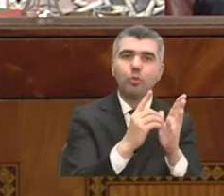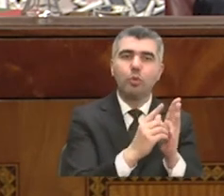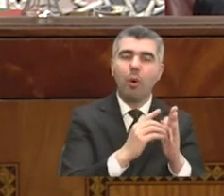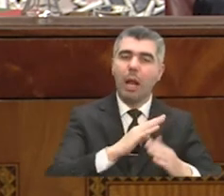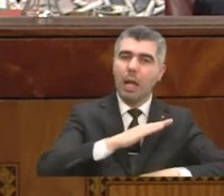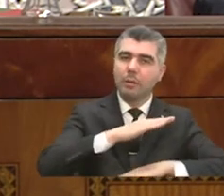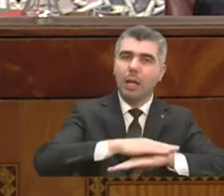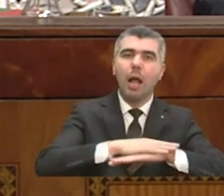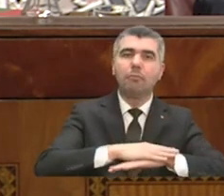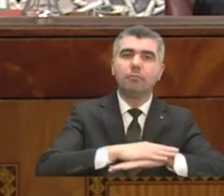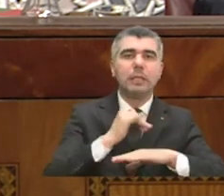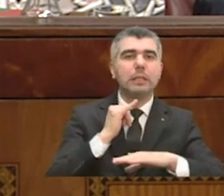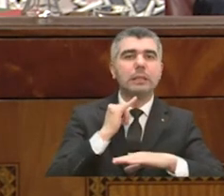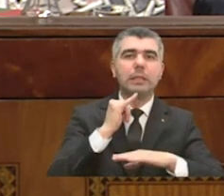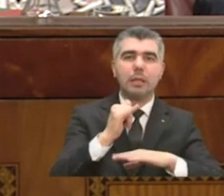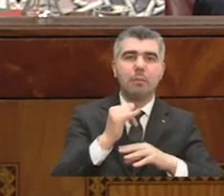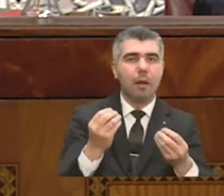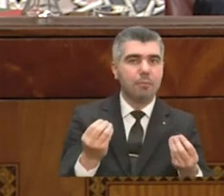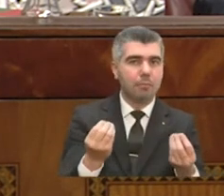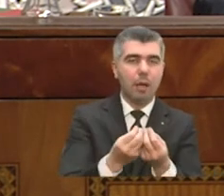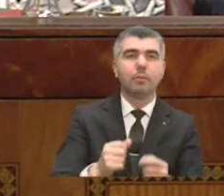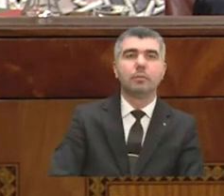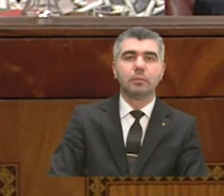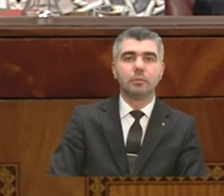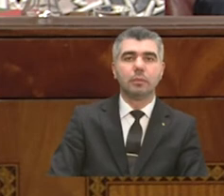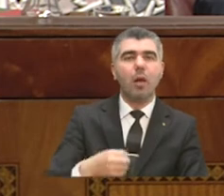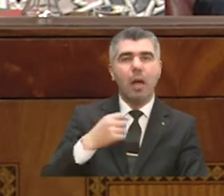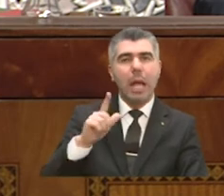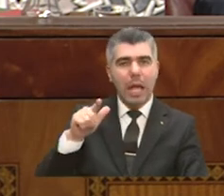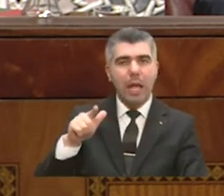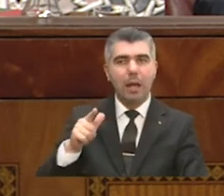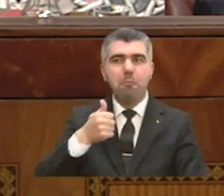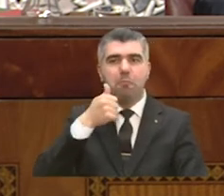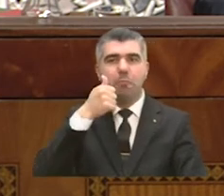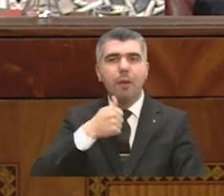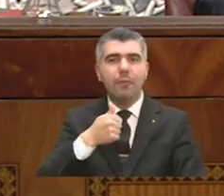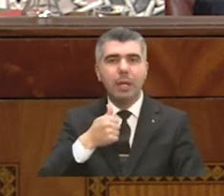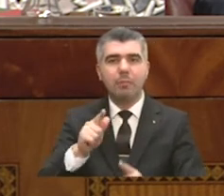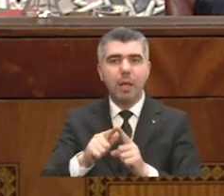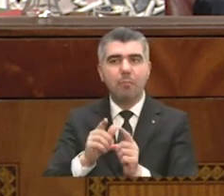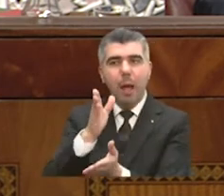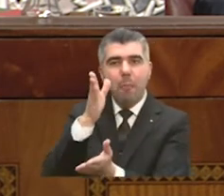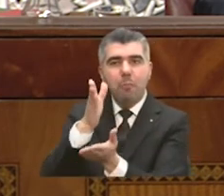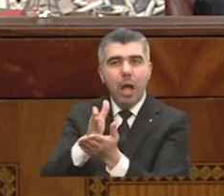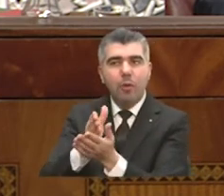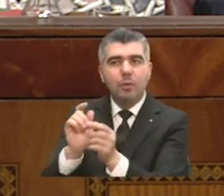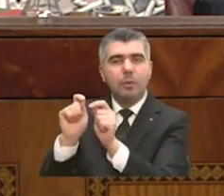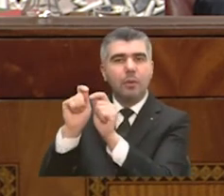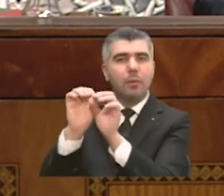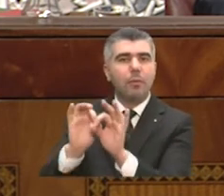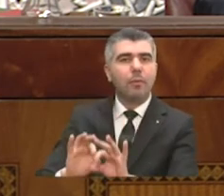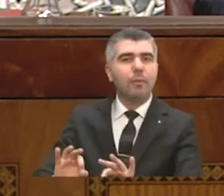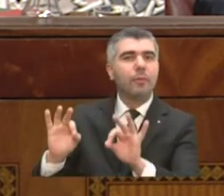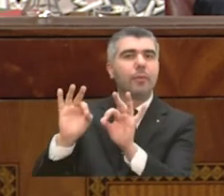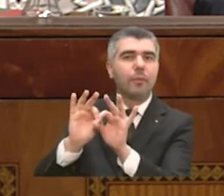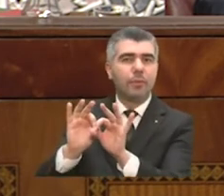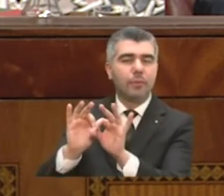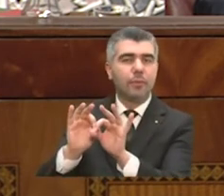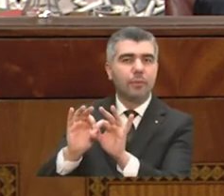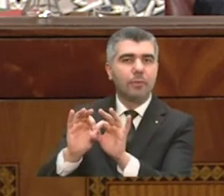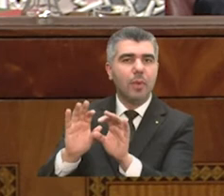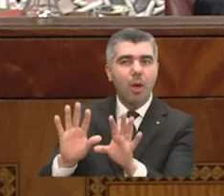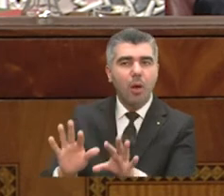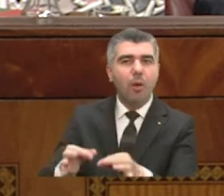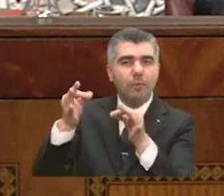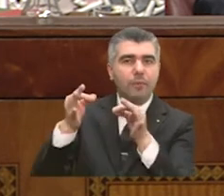sagesse et de distinguer les droits de l'homme qui sont d'ailleurs protégés